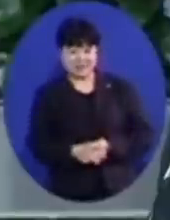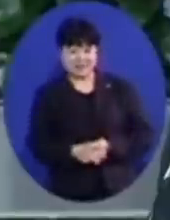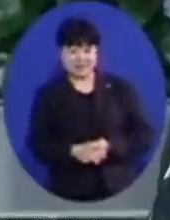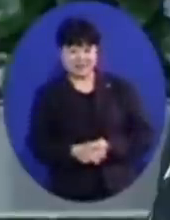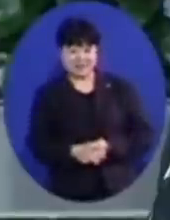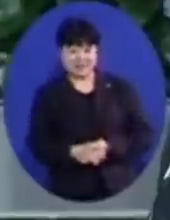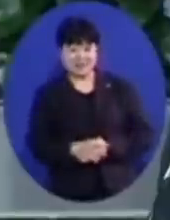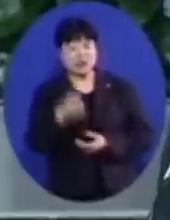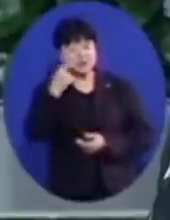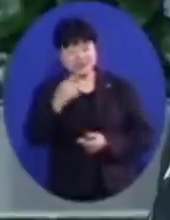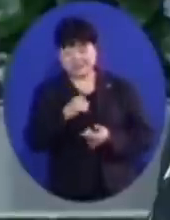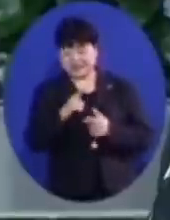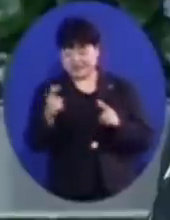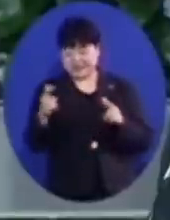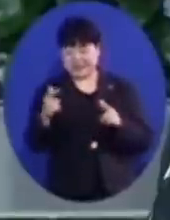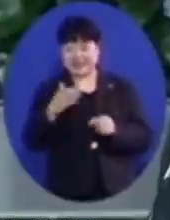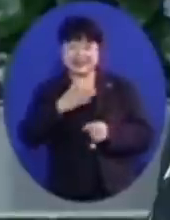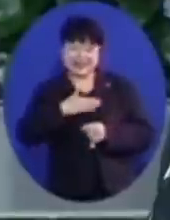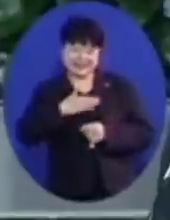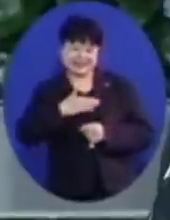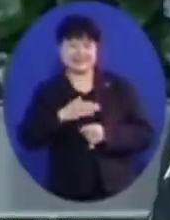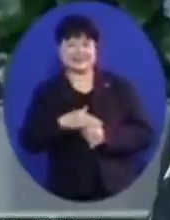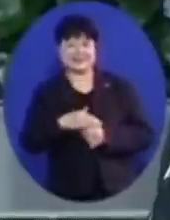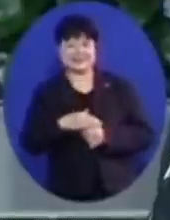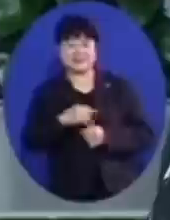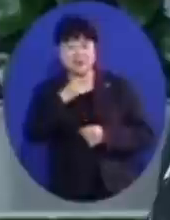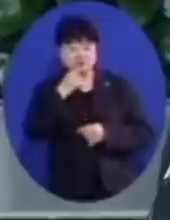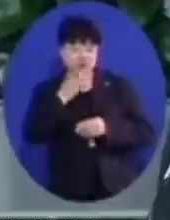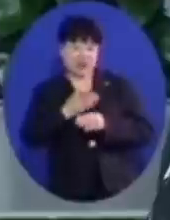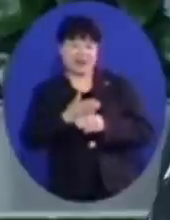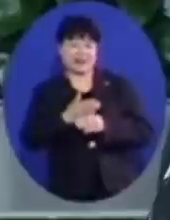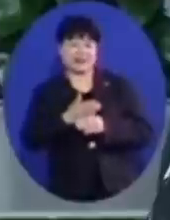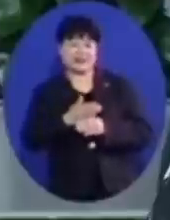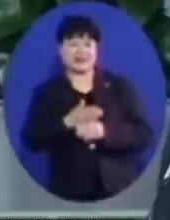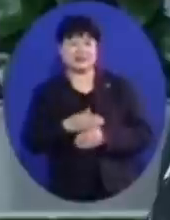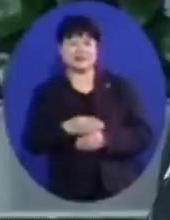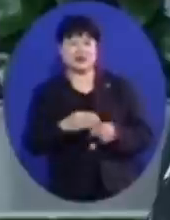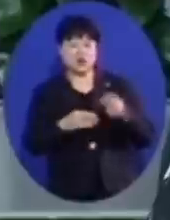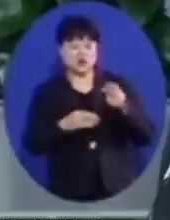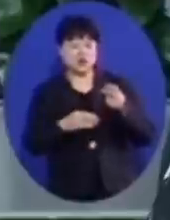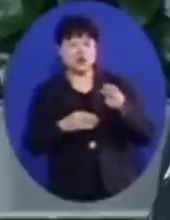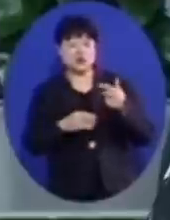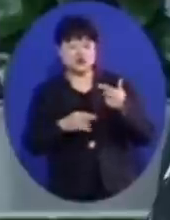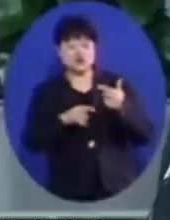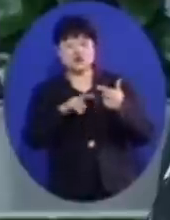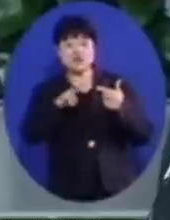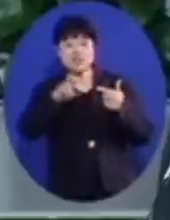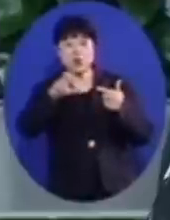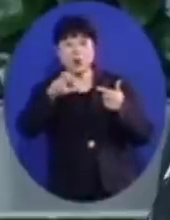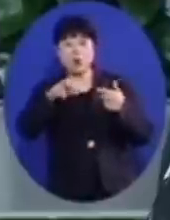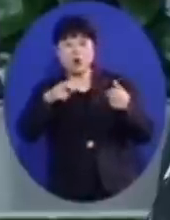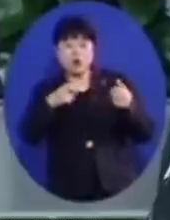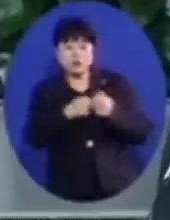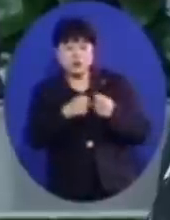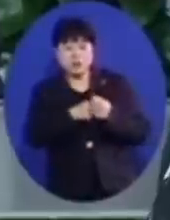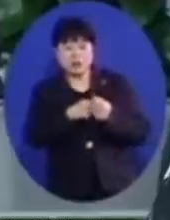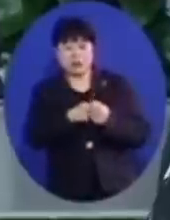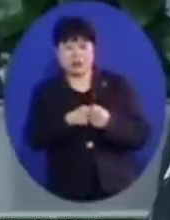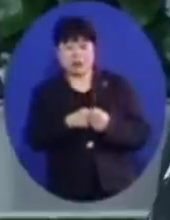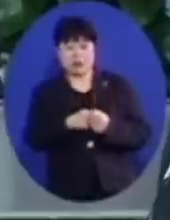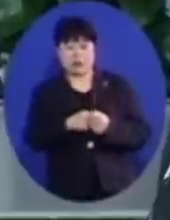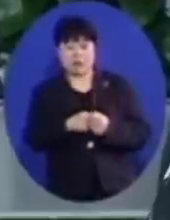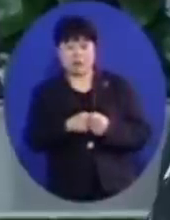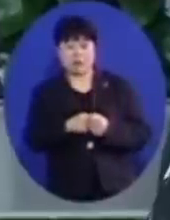목사님 그런 말하지 마세요 나는요 북한에서 유교를 맞아서 그 무서운 공산 지하에서 벗어나서